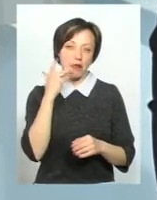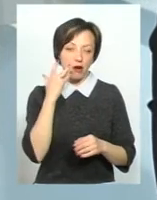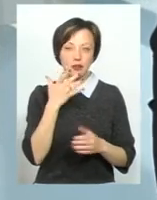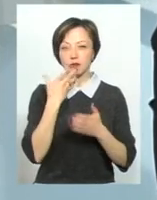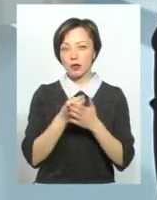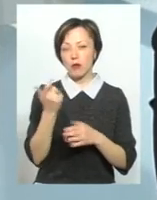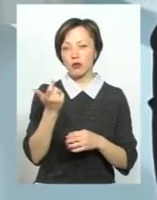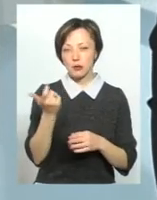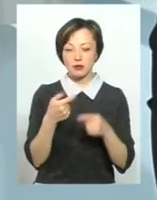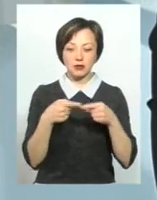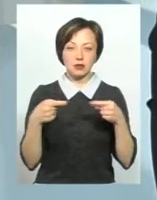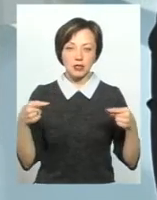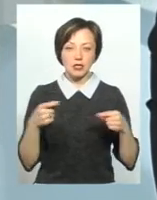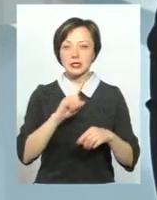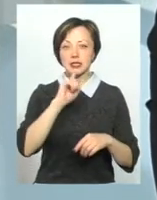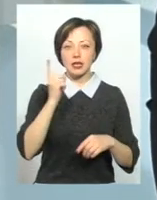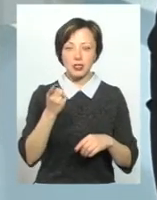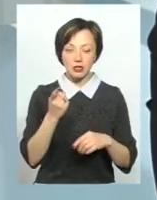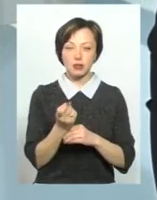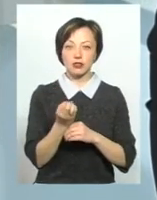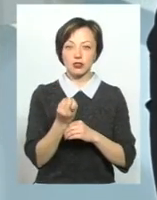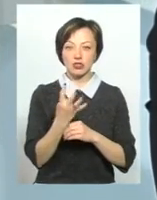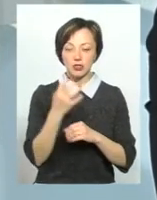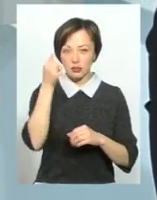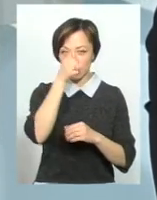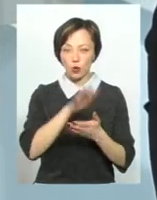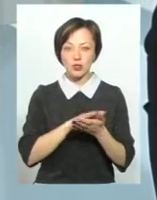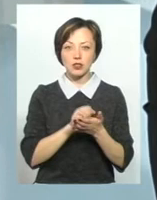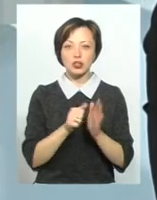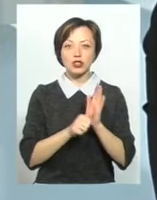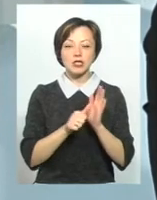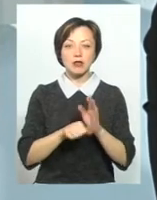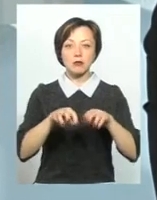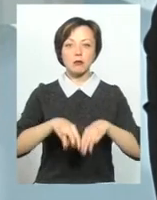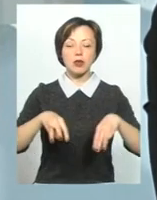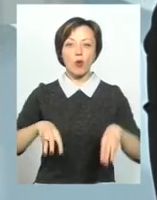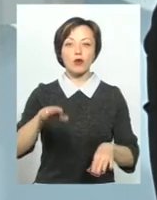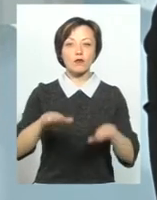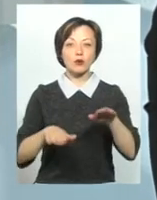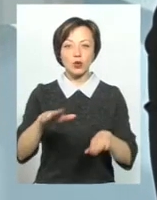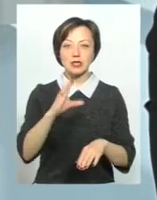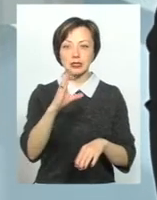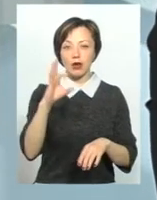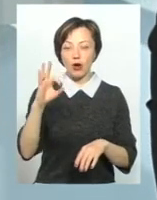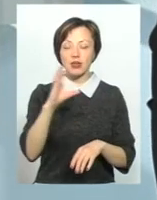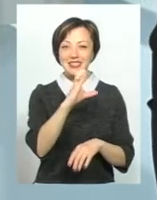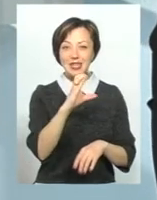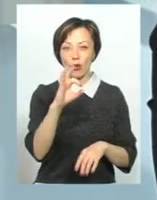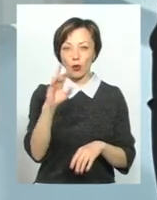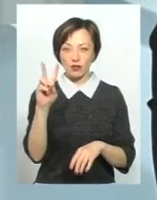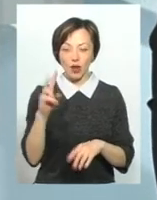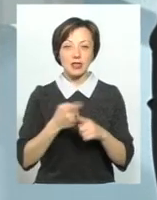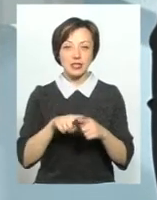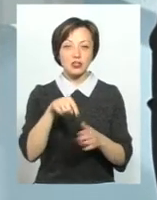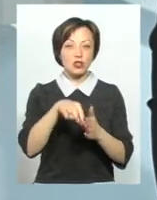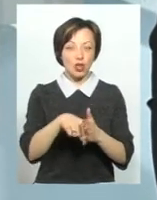господарствами і все остальне за рік 2014 утилізувала 60 мільйонів тонн СО2. Це значить,